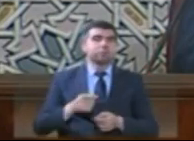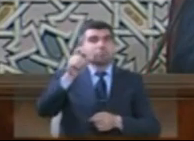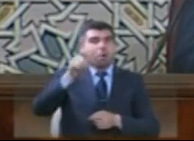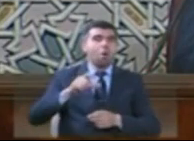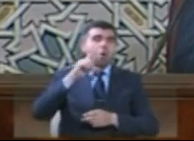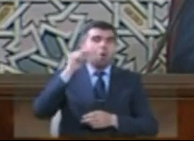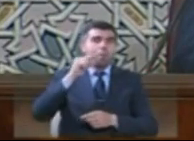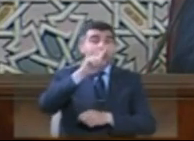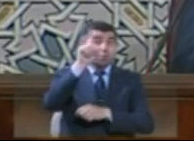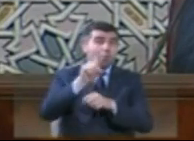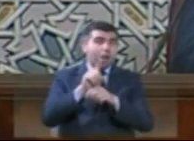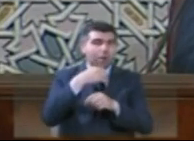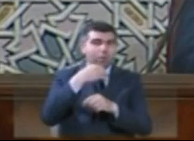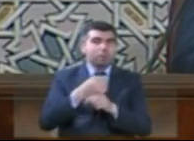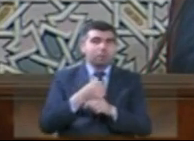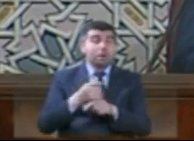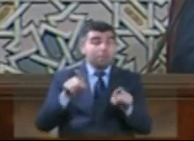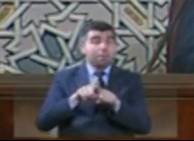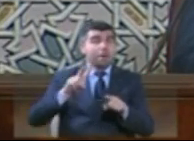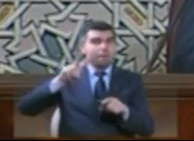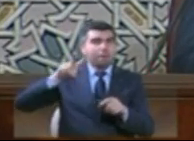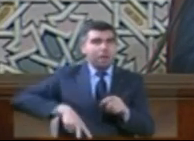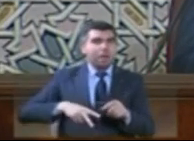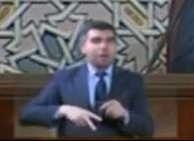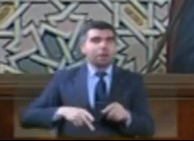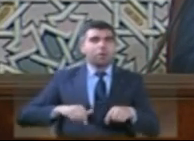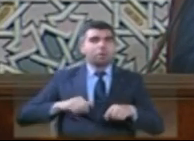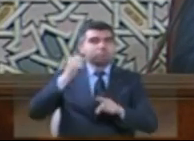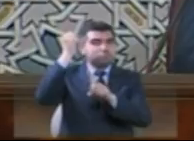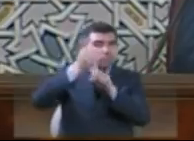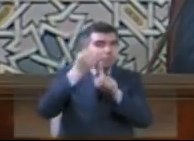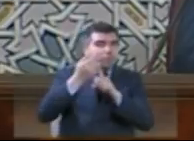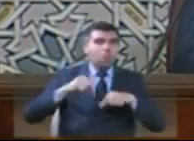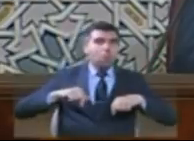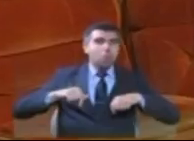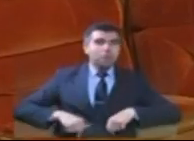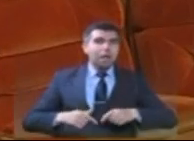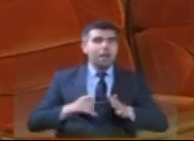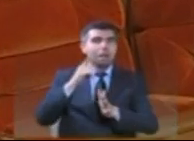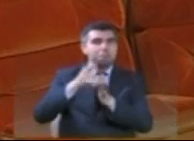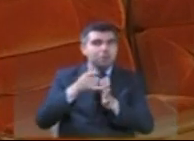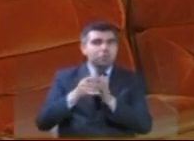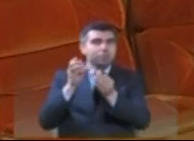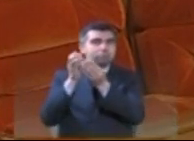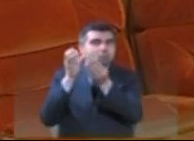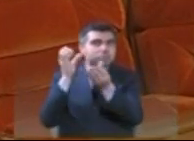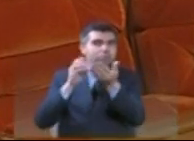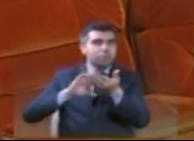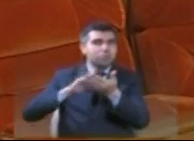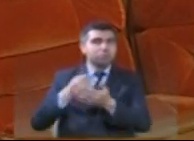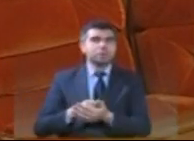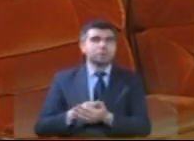طرحكم لهذا السؤال، واللي بالفعل كما تفضلتوا الدور ديال الوزاره ديال التجهيز والنقل اللوجيستيك في هذا المجال هو انها